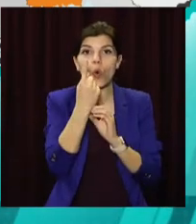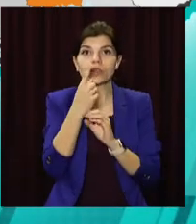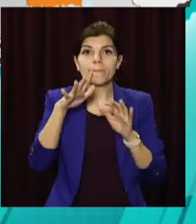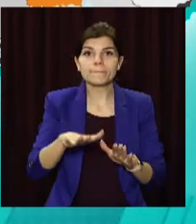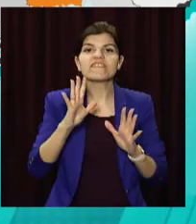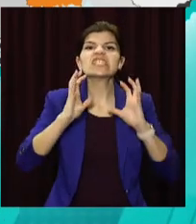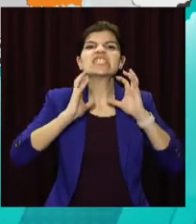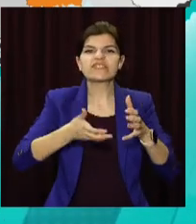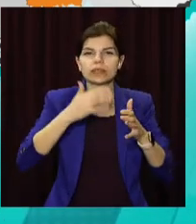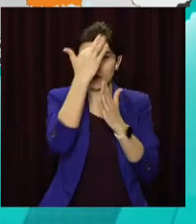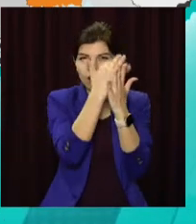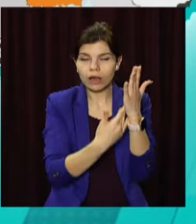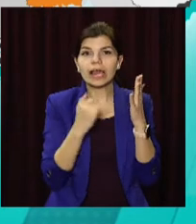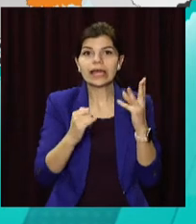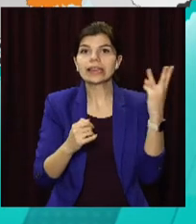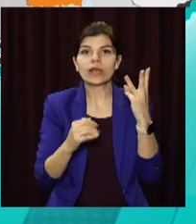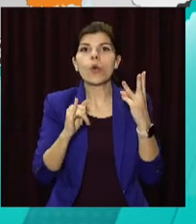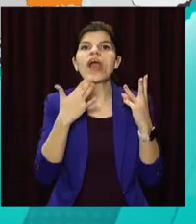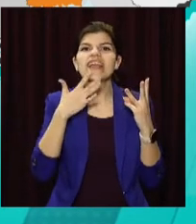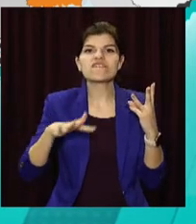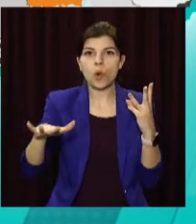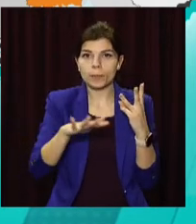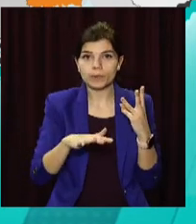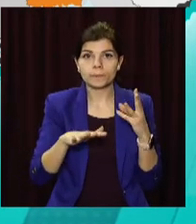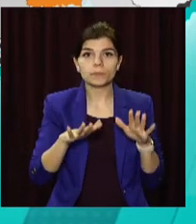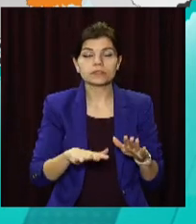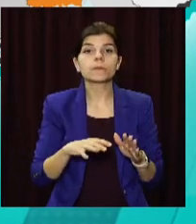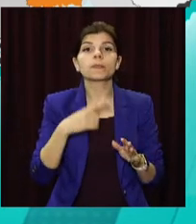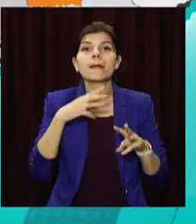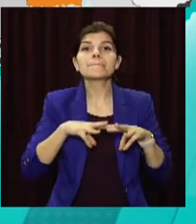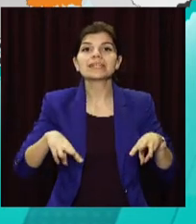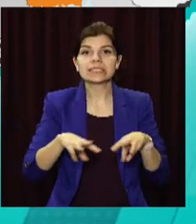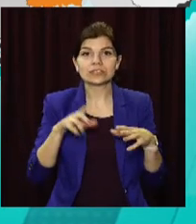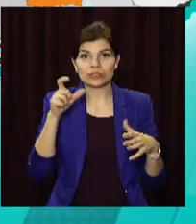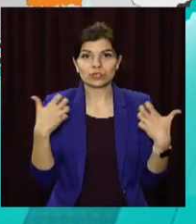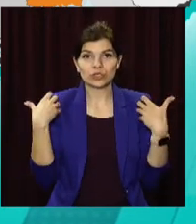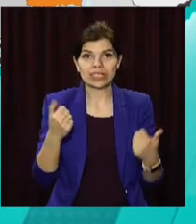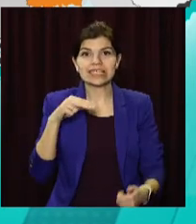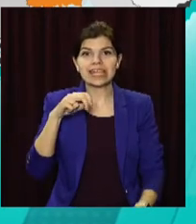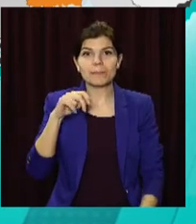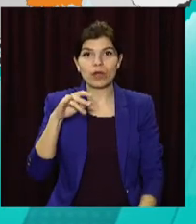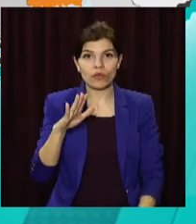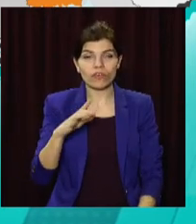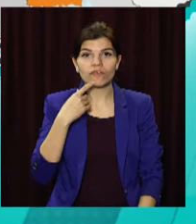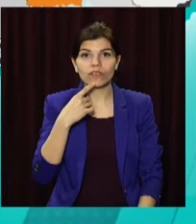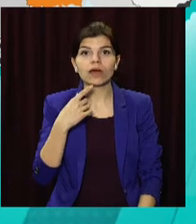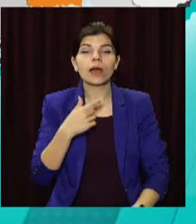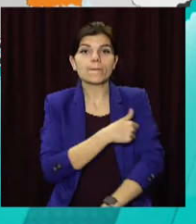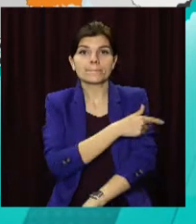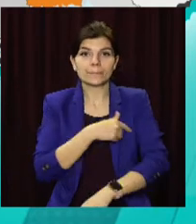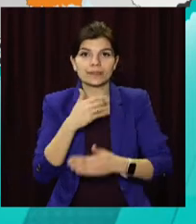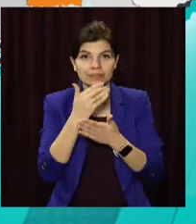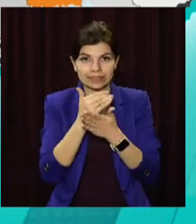місце в світі та 3-те у Європі. За словами міністра охорони здоров'я Максима Степанова, медсистема в